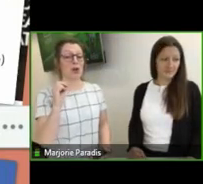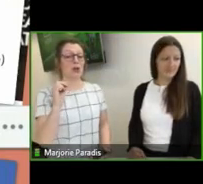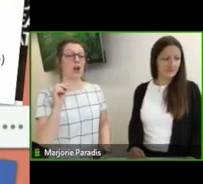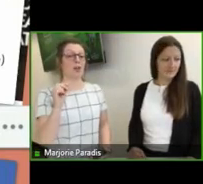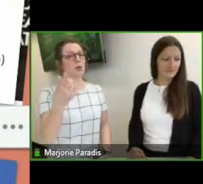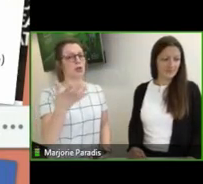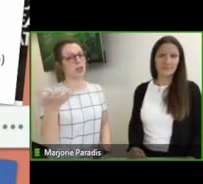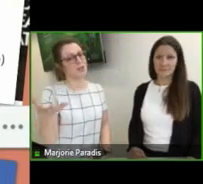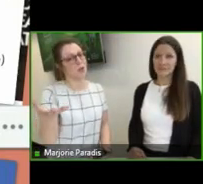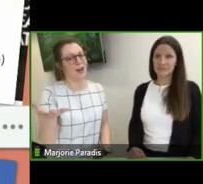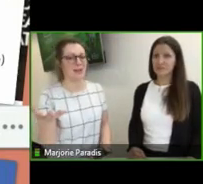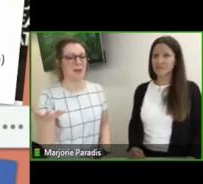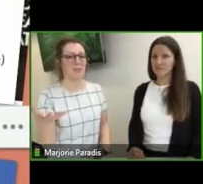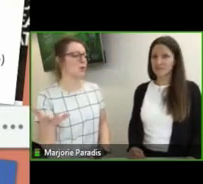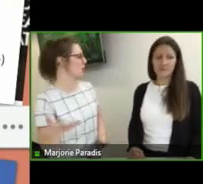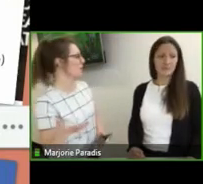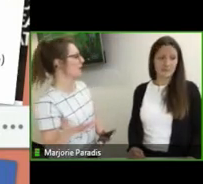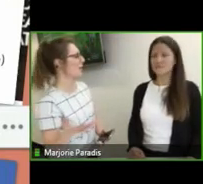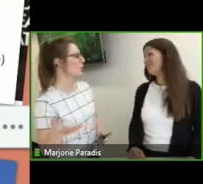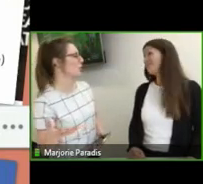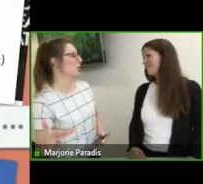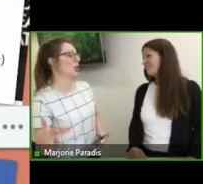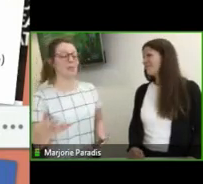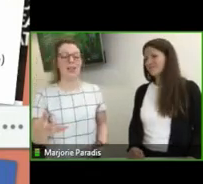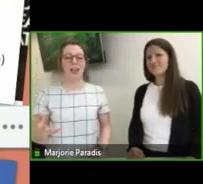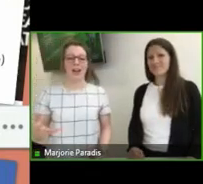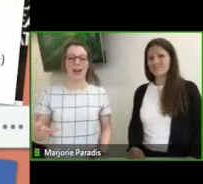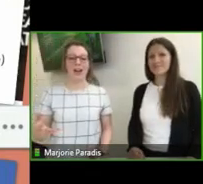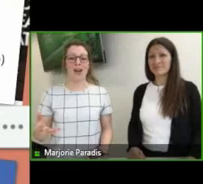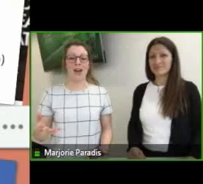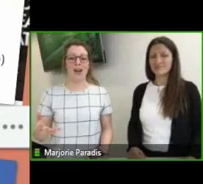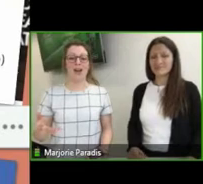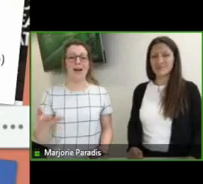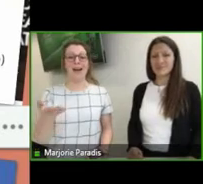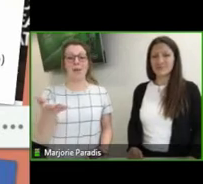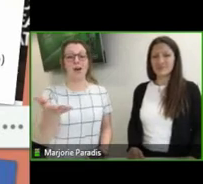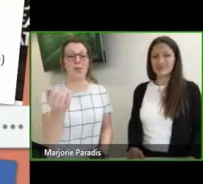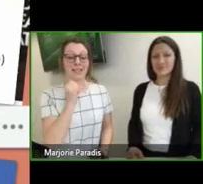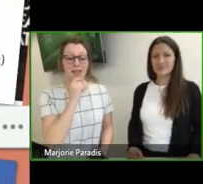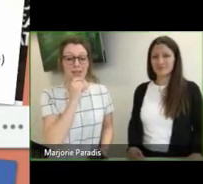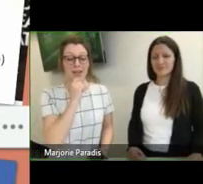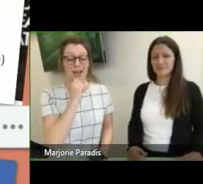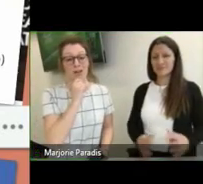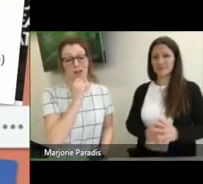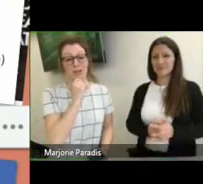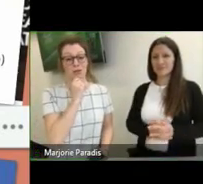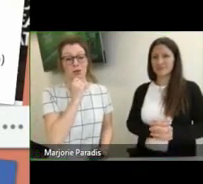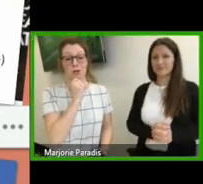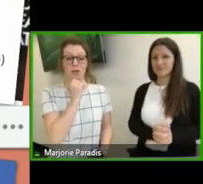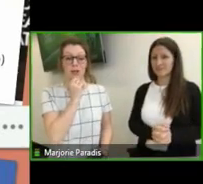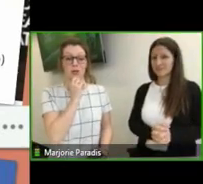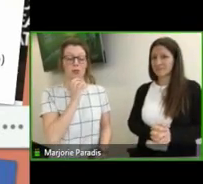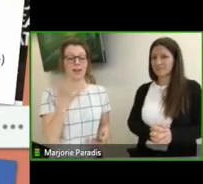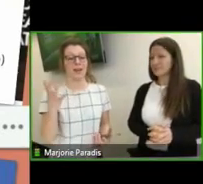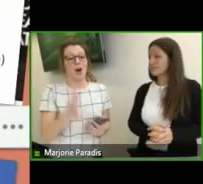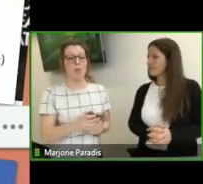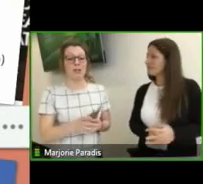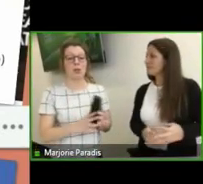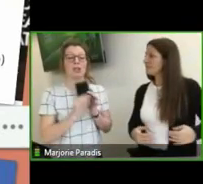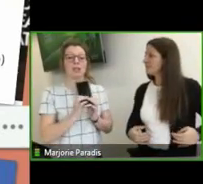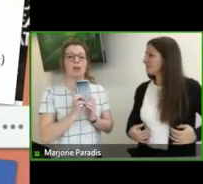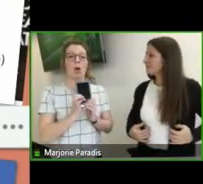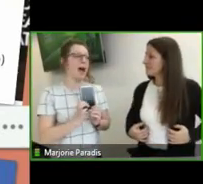que de rendre nos jeunes, qu'on ramène quand même ça aux jeunes, mais de les rendre autonomes, par rapport aux médias et à leur façon de consommer le contenu, ben,